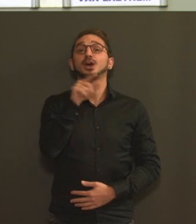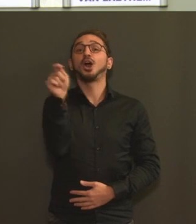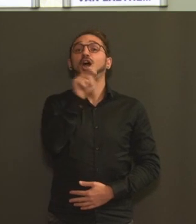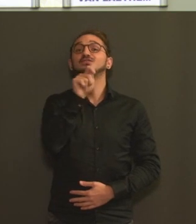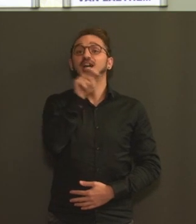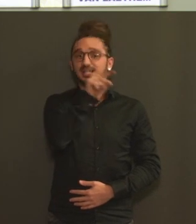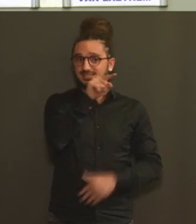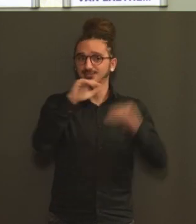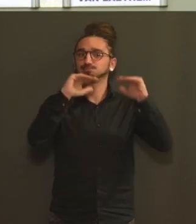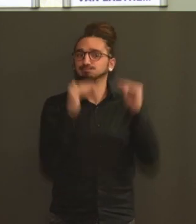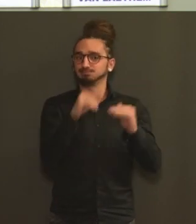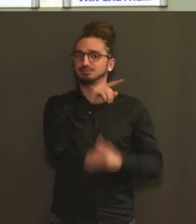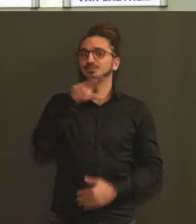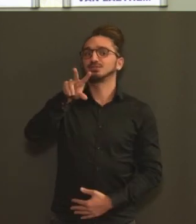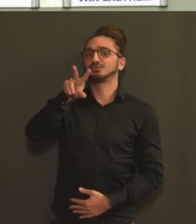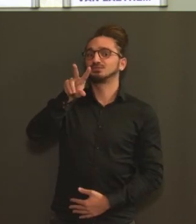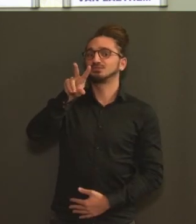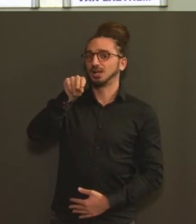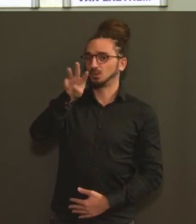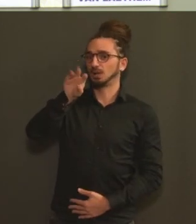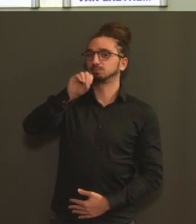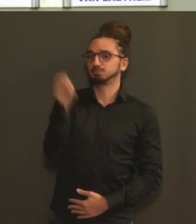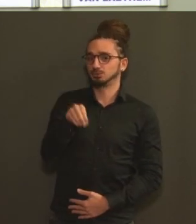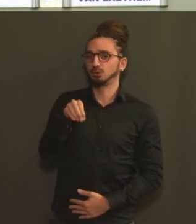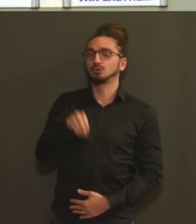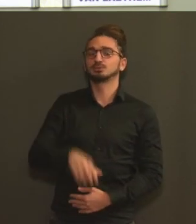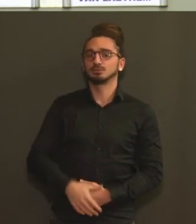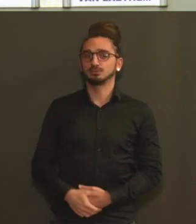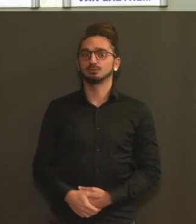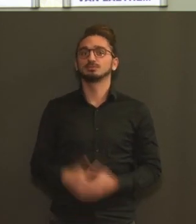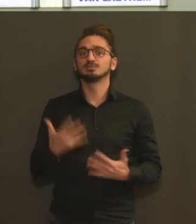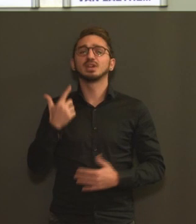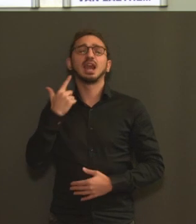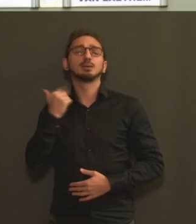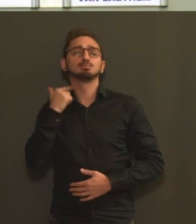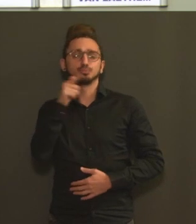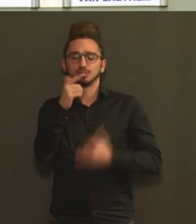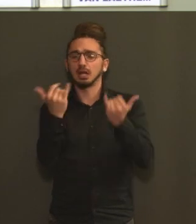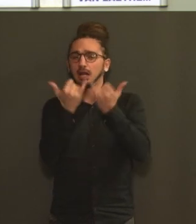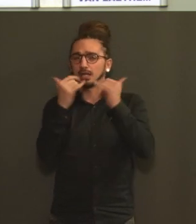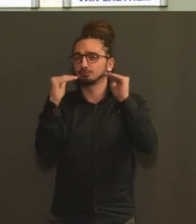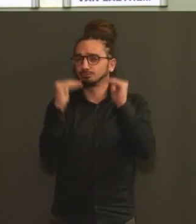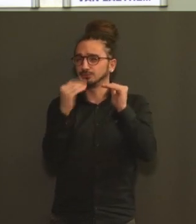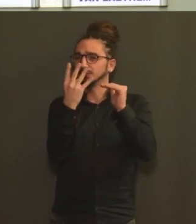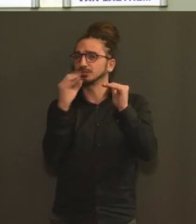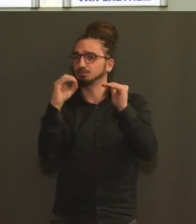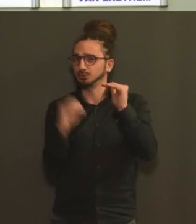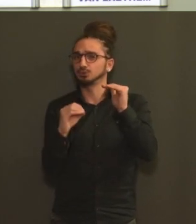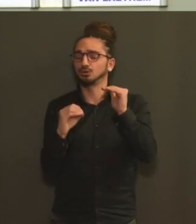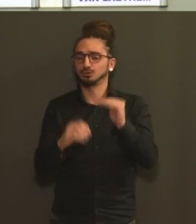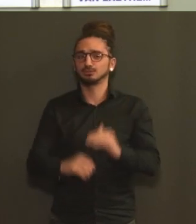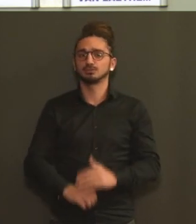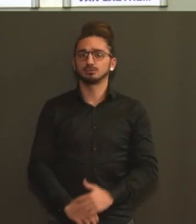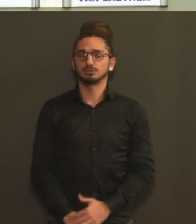23%, et qu'elle est la moins prononcée dans le Limbourg, avec moins 4%. En nombre